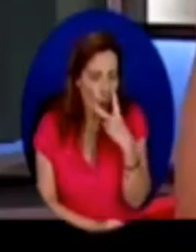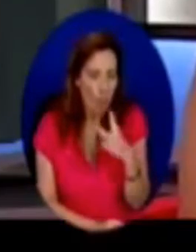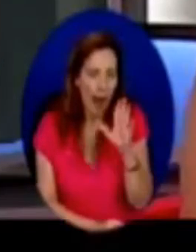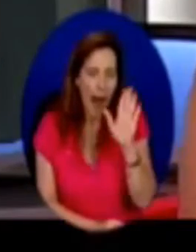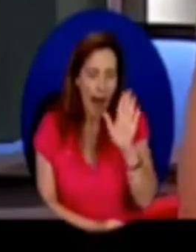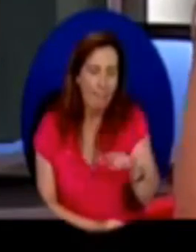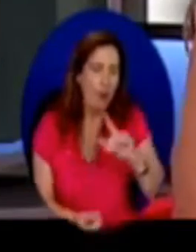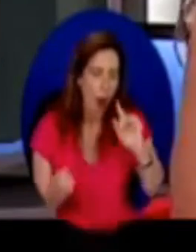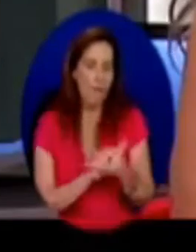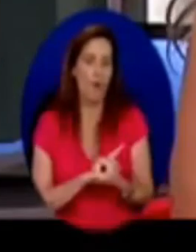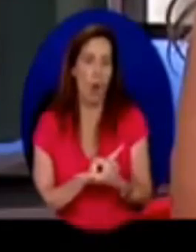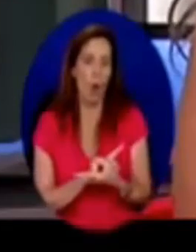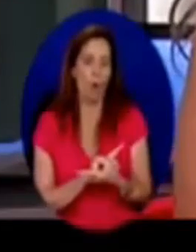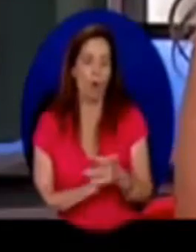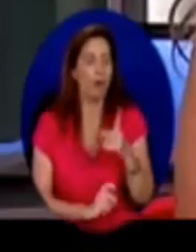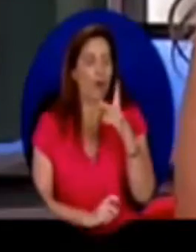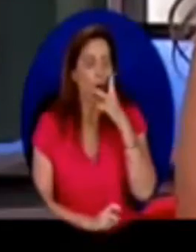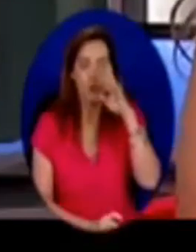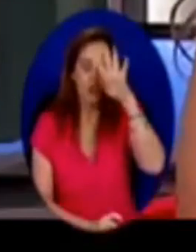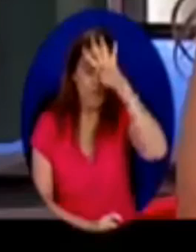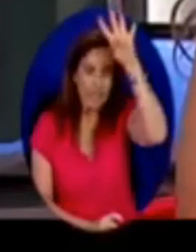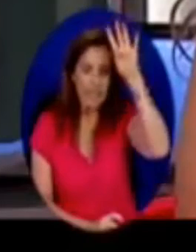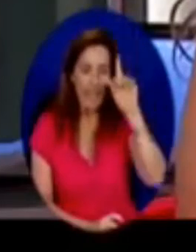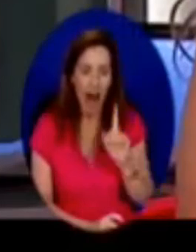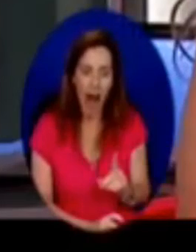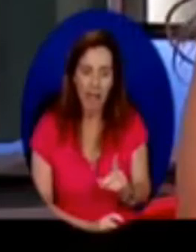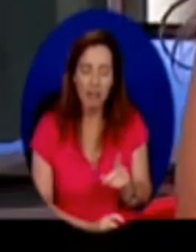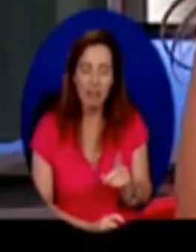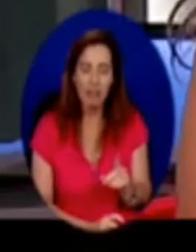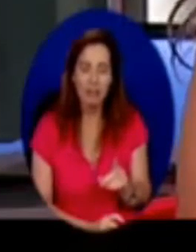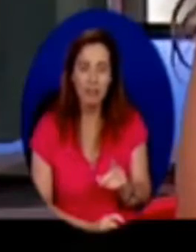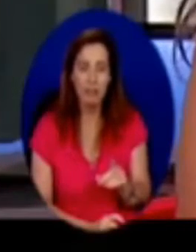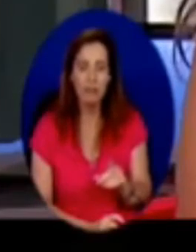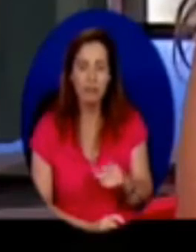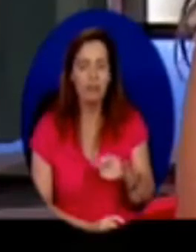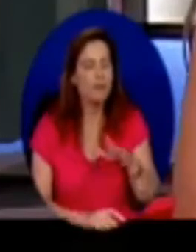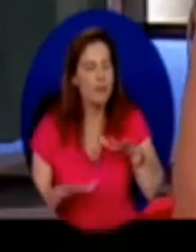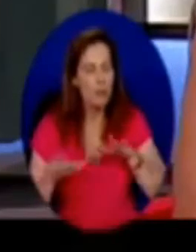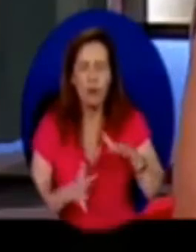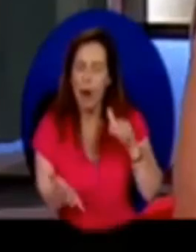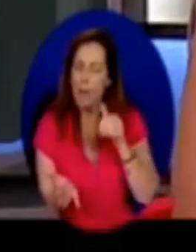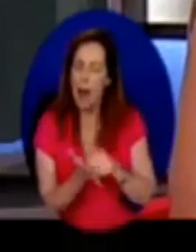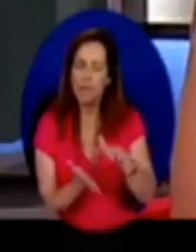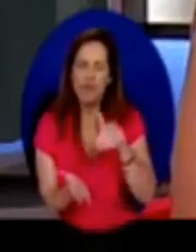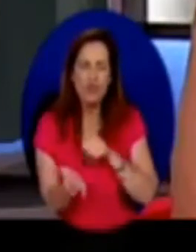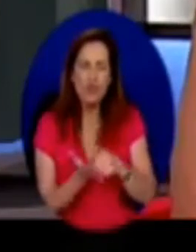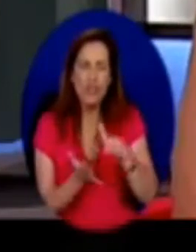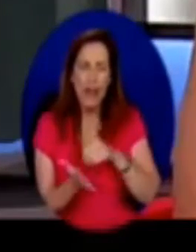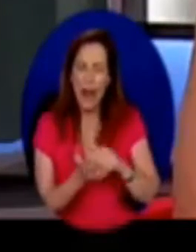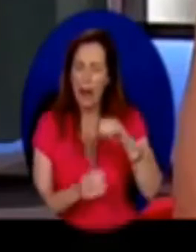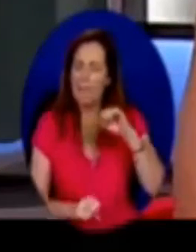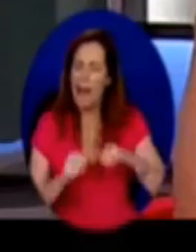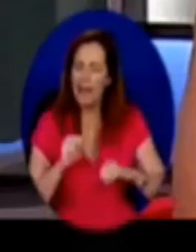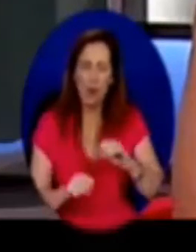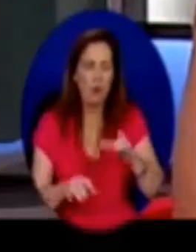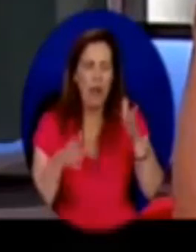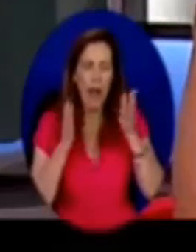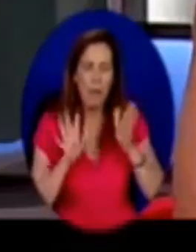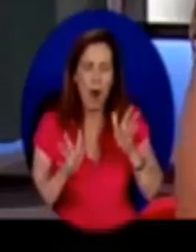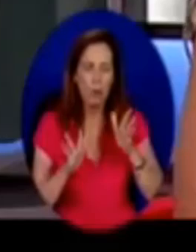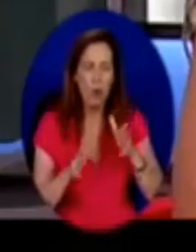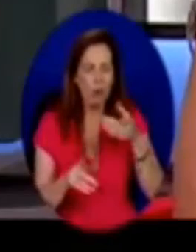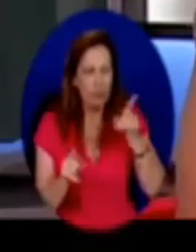אפילו את ההפך ראינו את איראן המשטר ממשיך בהתנהגות המאוד מאוד